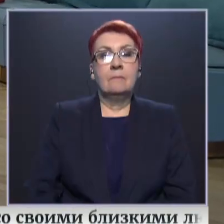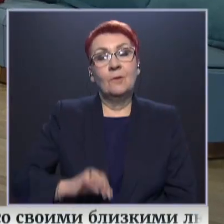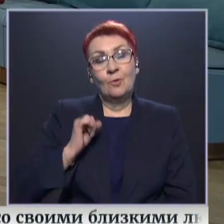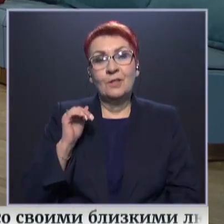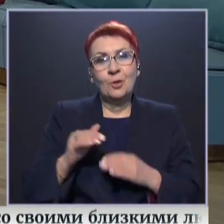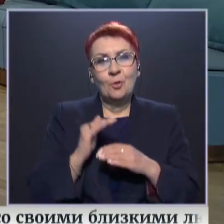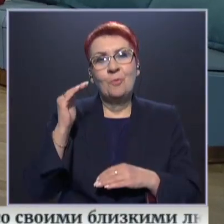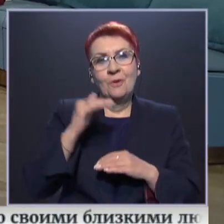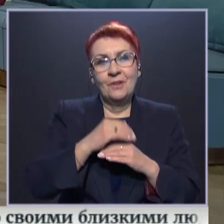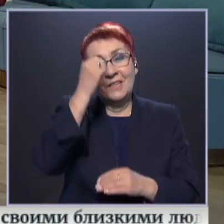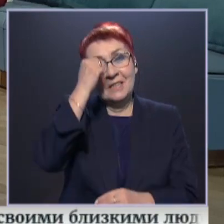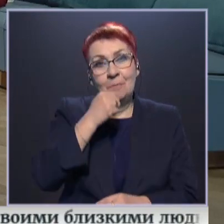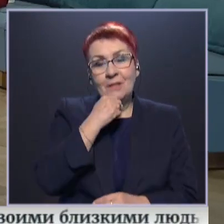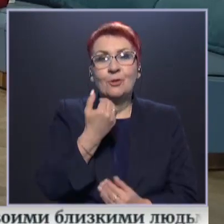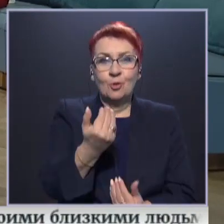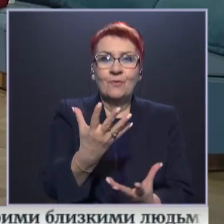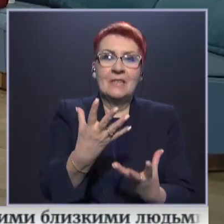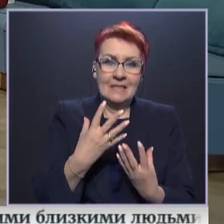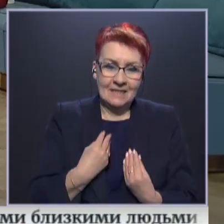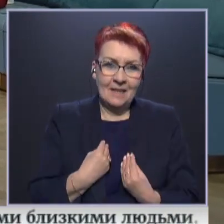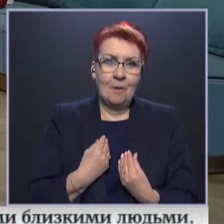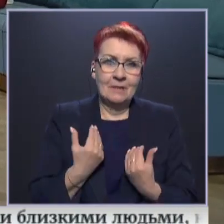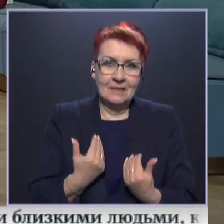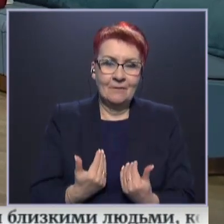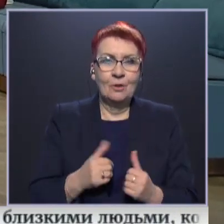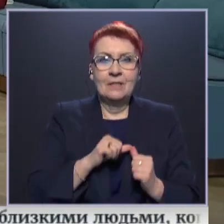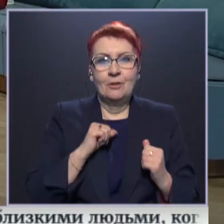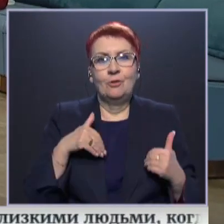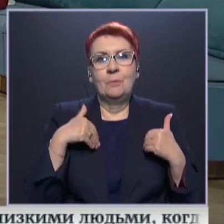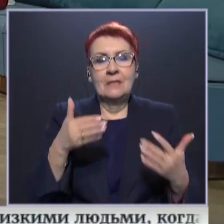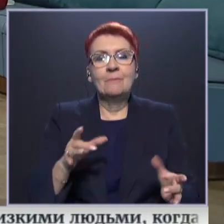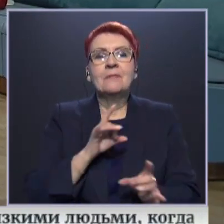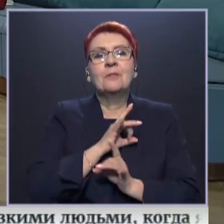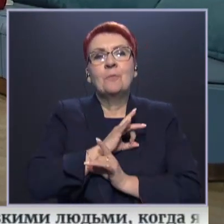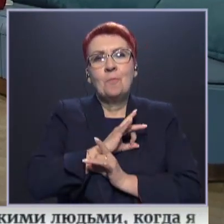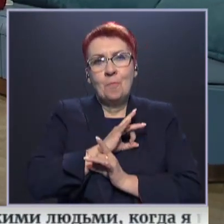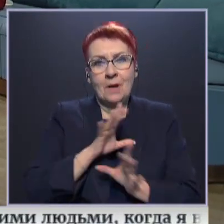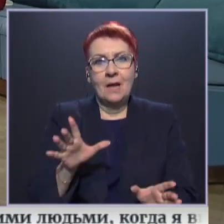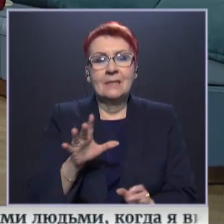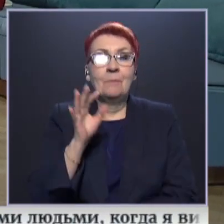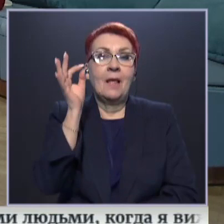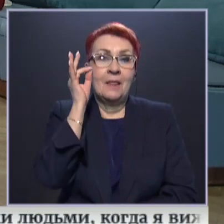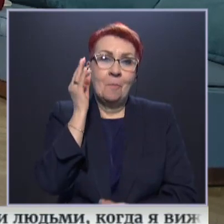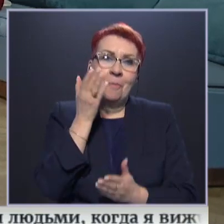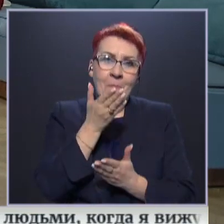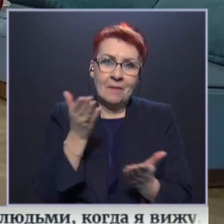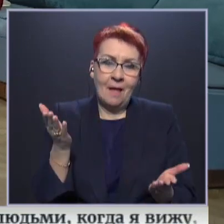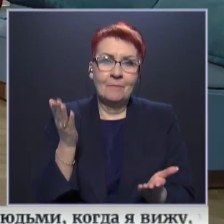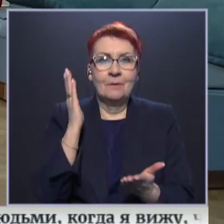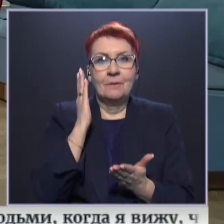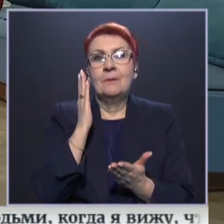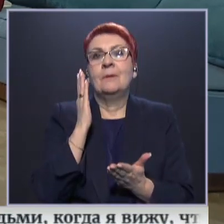Друзья, добрый вечер. Спасибо большое, что к нам сегодня присоединились. Вас сердечно поздравляем с праздником. Ну и напоминаем, что у нас прямой